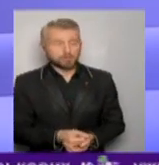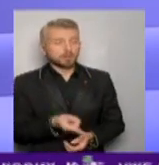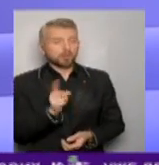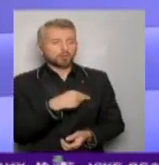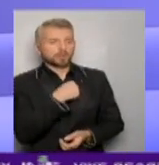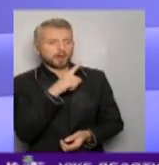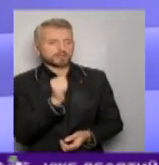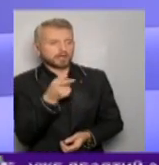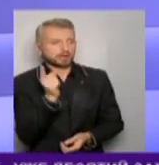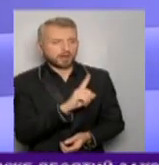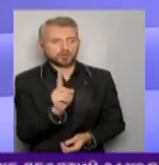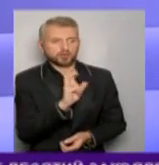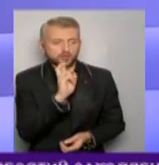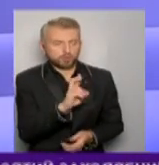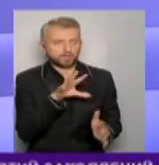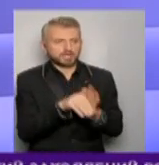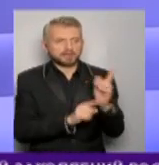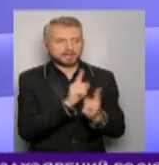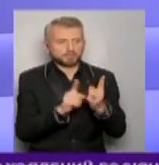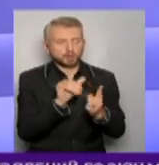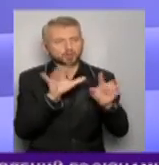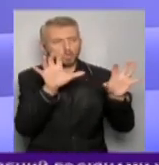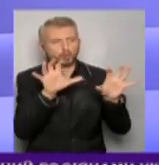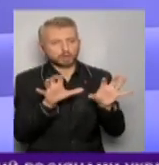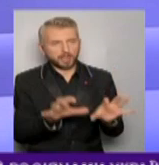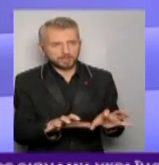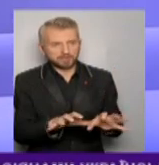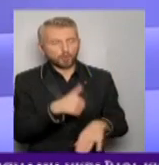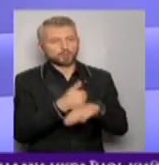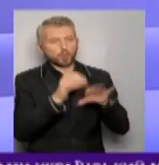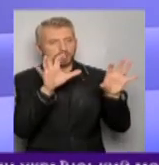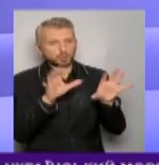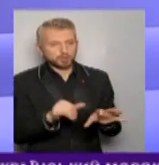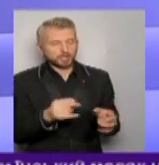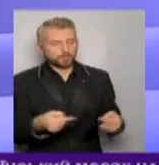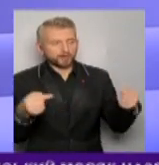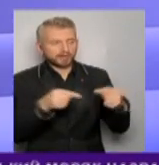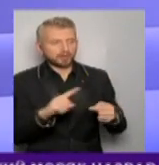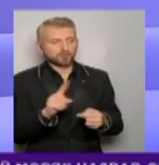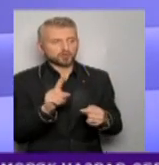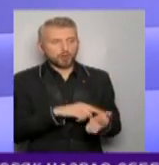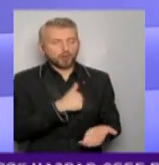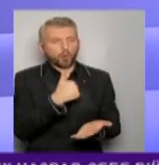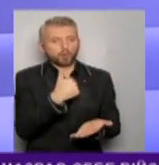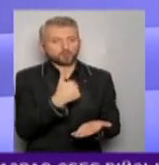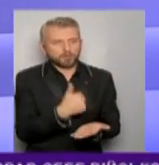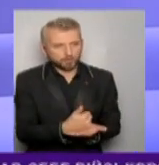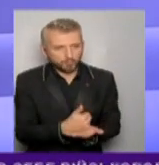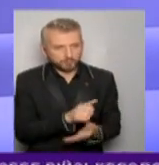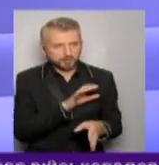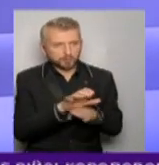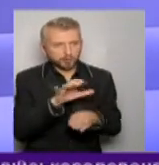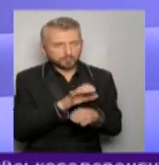те, щоб внести зміни у законодавство, у Конституцію і визначити, що основною